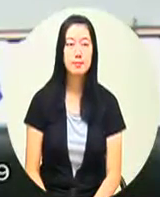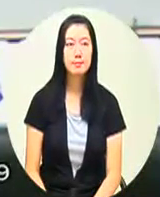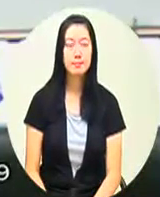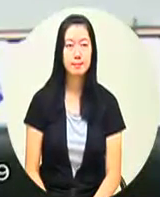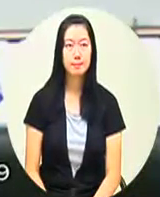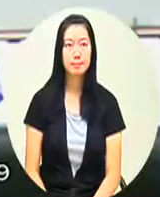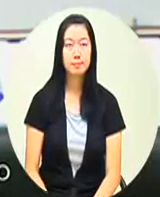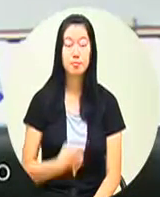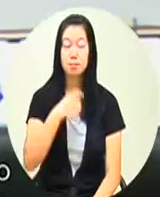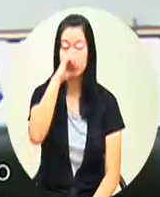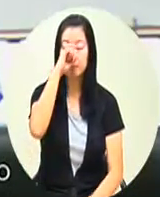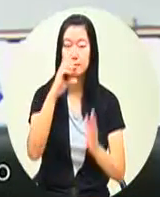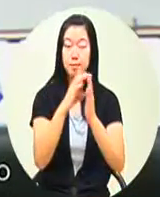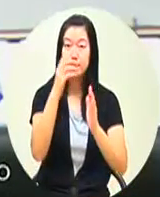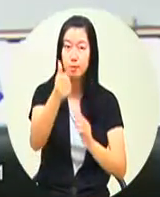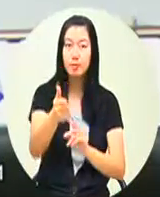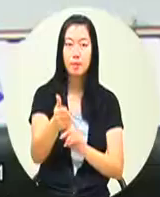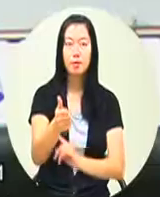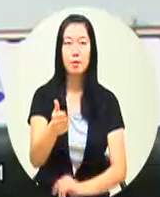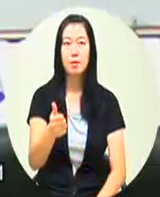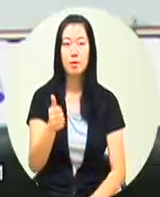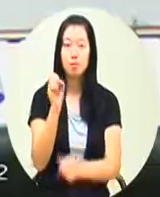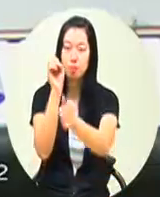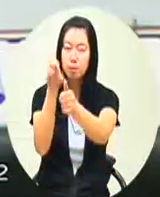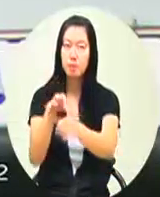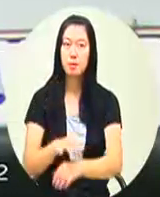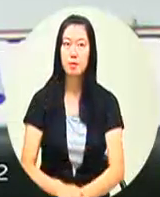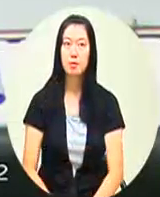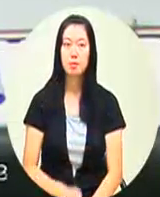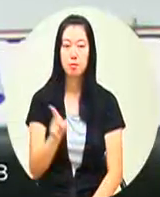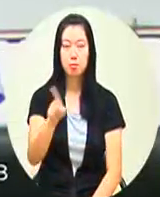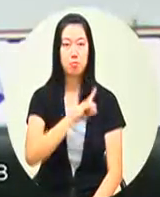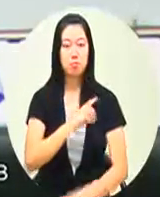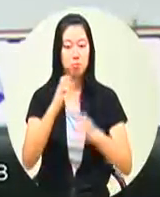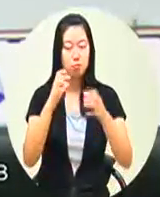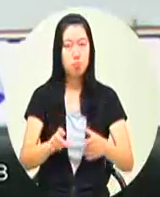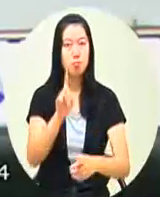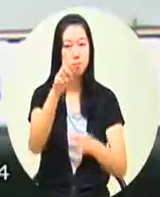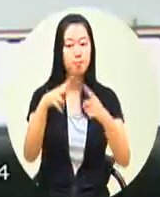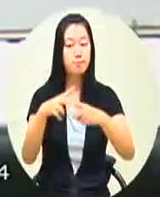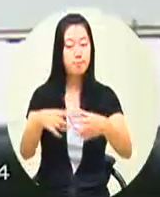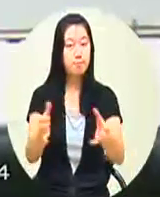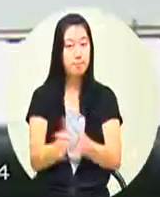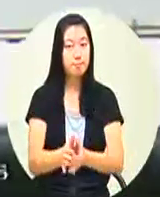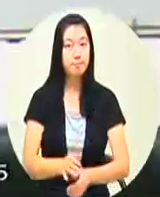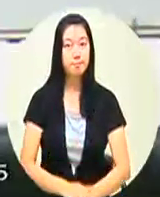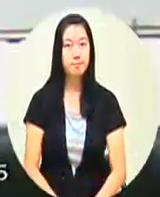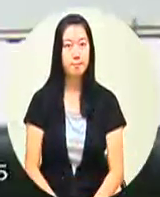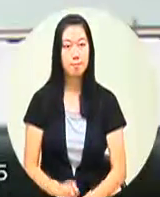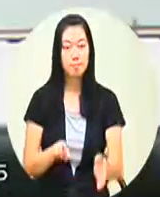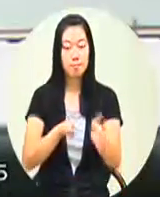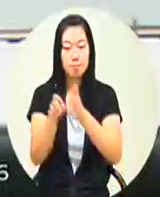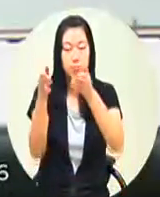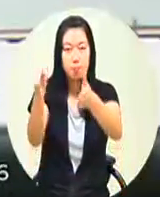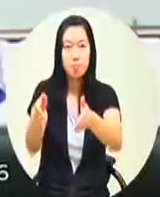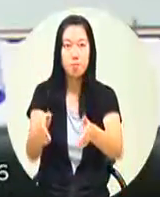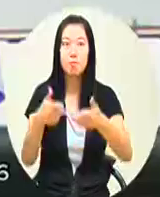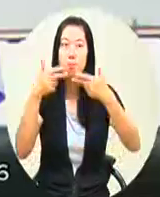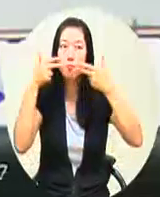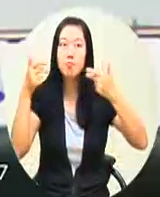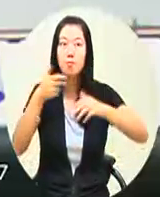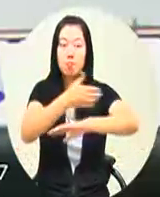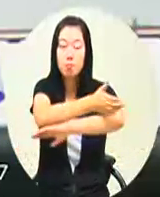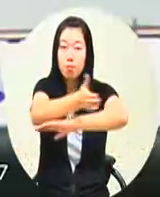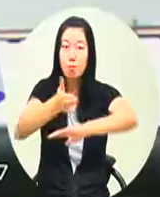那么希望局长能够成立一个小组，专门对沿乡的清疏工程